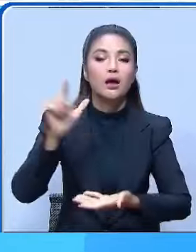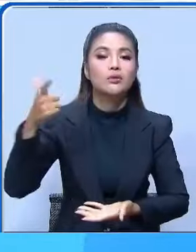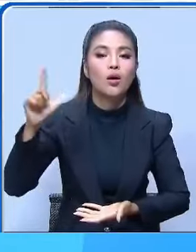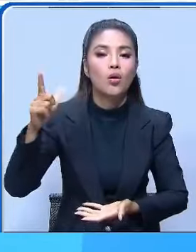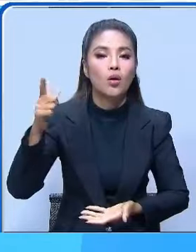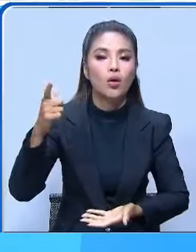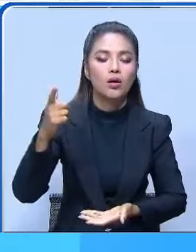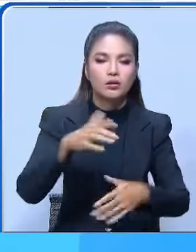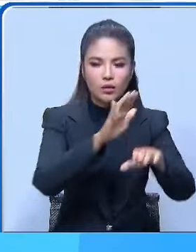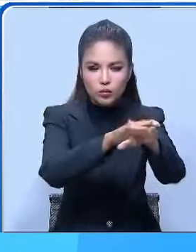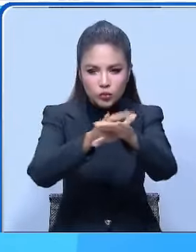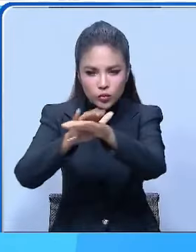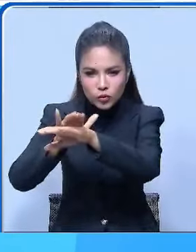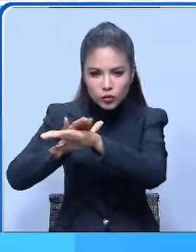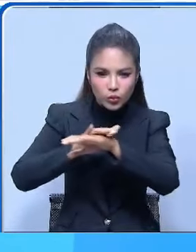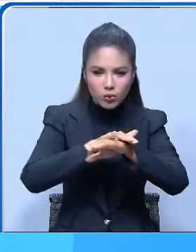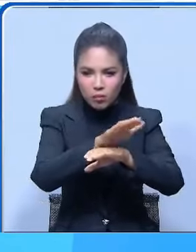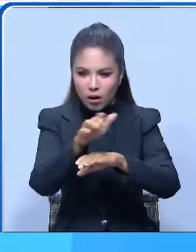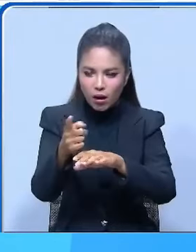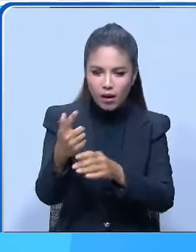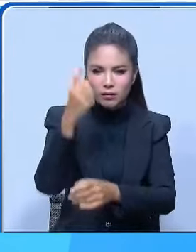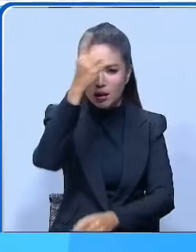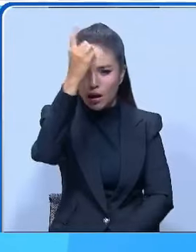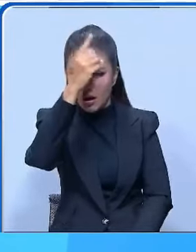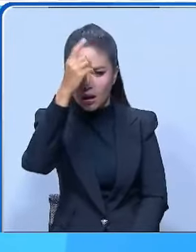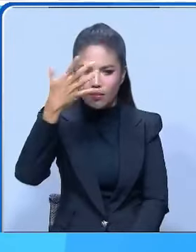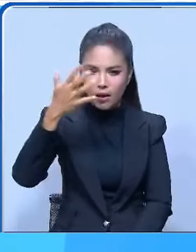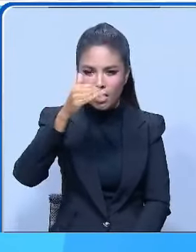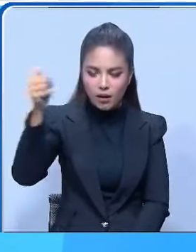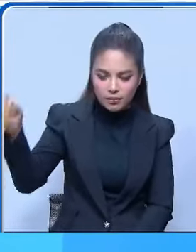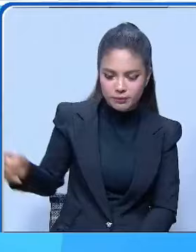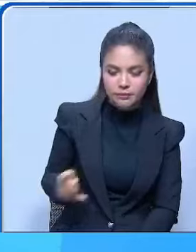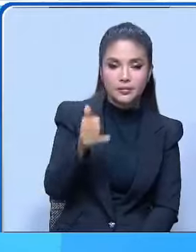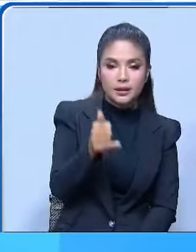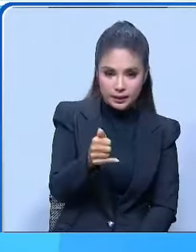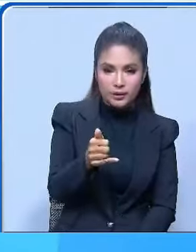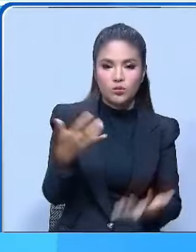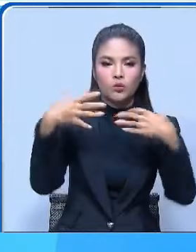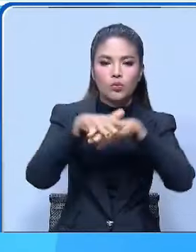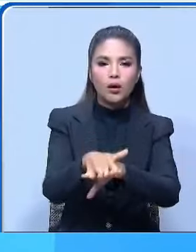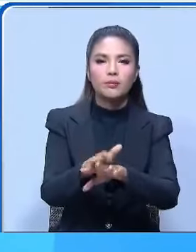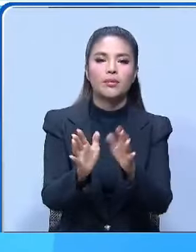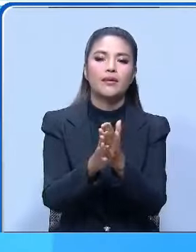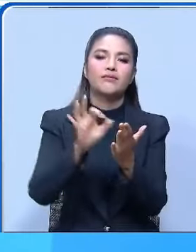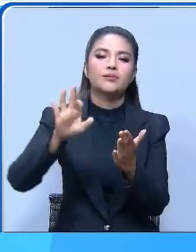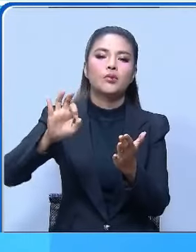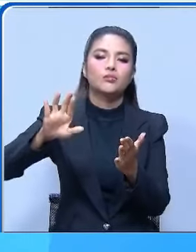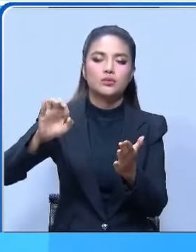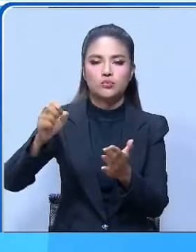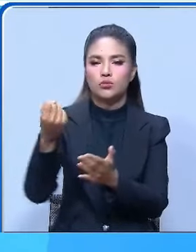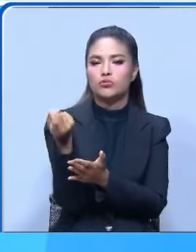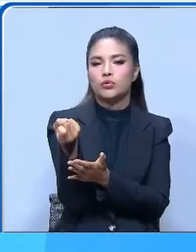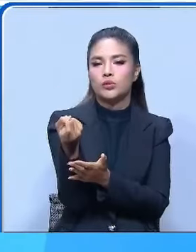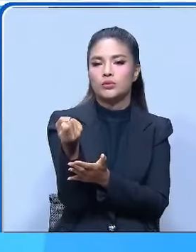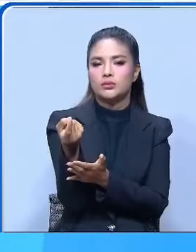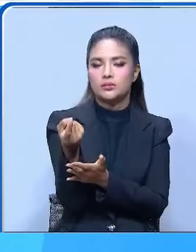แบบเชิญชวนคนนู้นคนนี้นะดารานักแสดงนักร้องที่มีชื่อเสียงมาร่วมไลฟ์ด้วยเอายอดวิวนะฮะแล้วก็เ